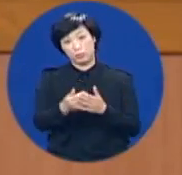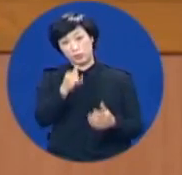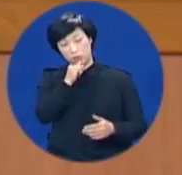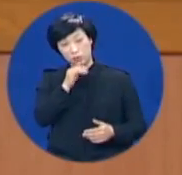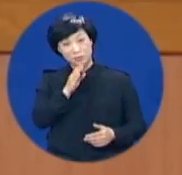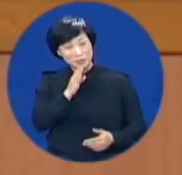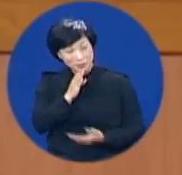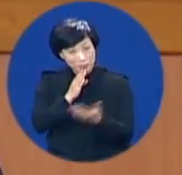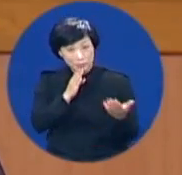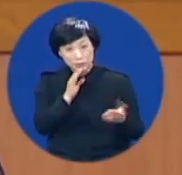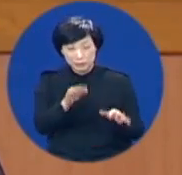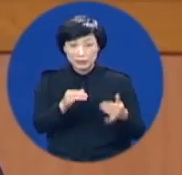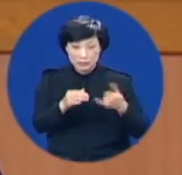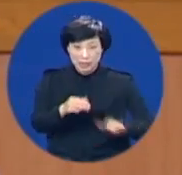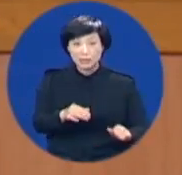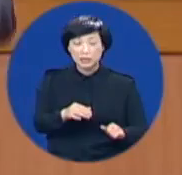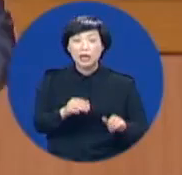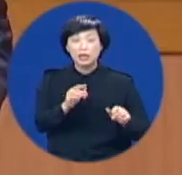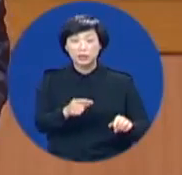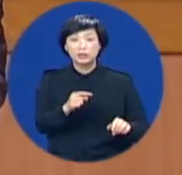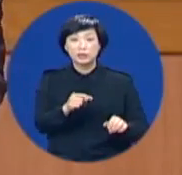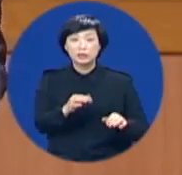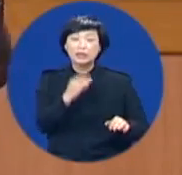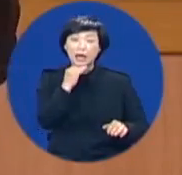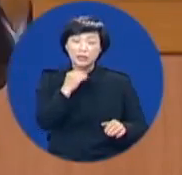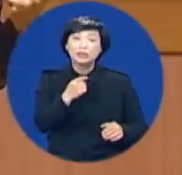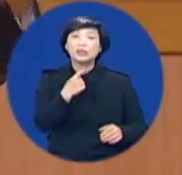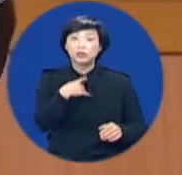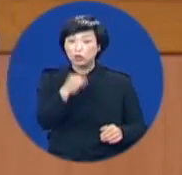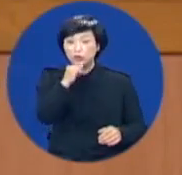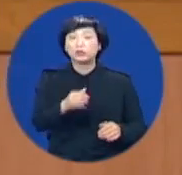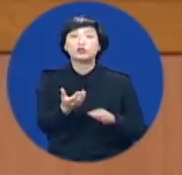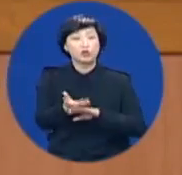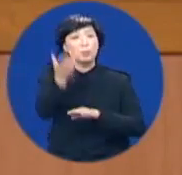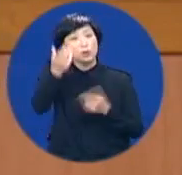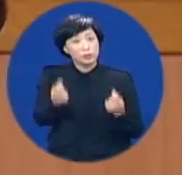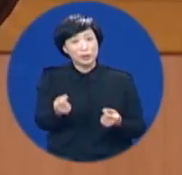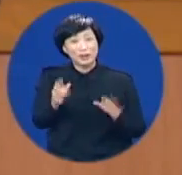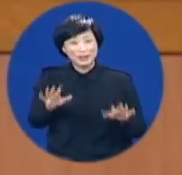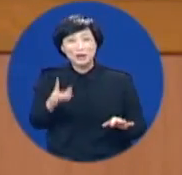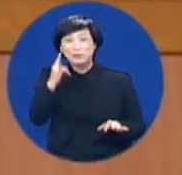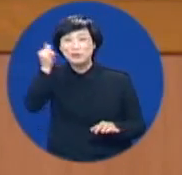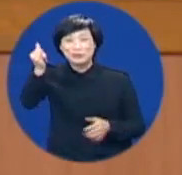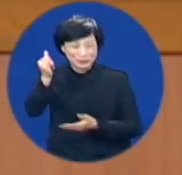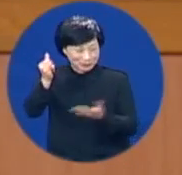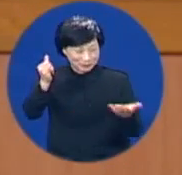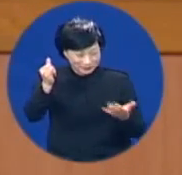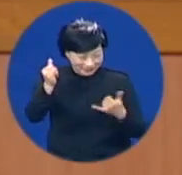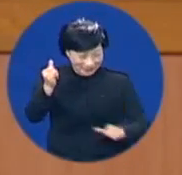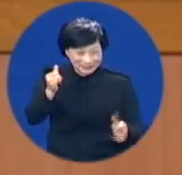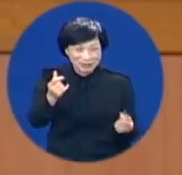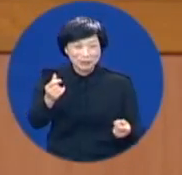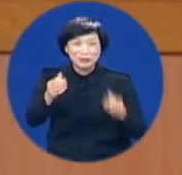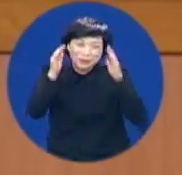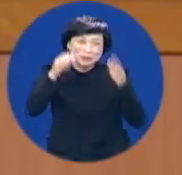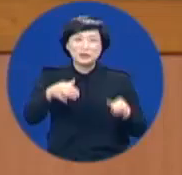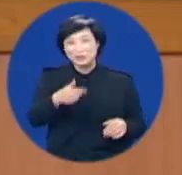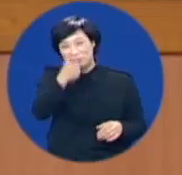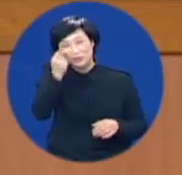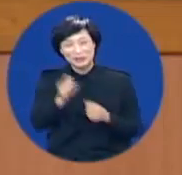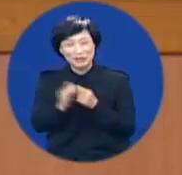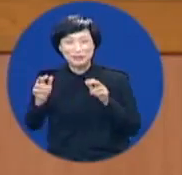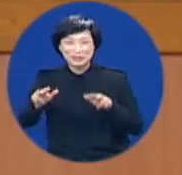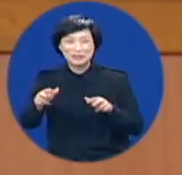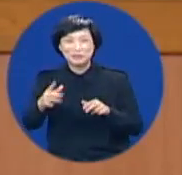시대를 살아본 선배라 이 말이오. 부모도 누들처럼 공부한다가 오늘 이렇게 생긴 거예요. 공부를 열심히